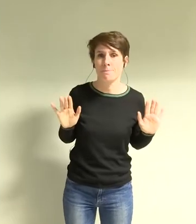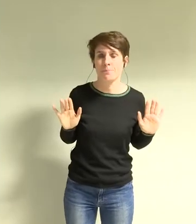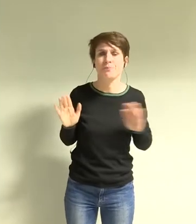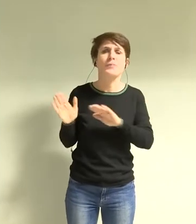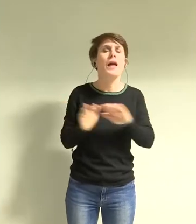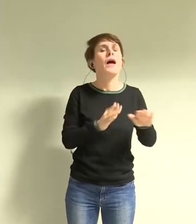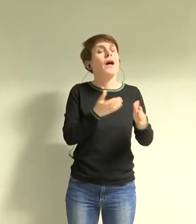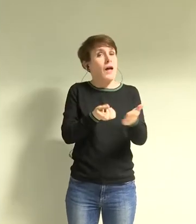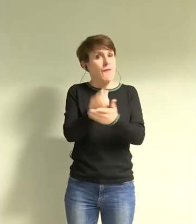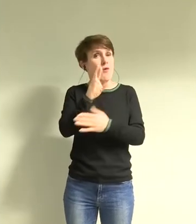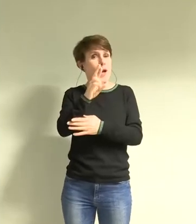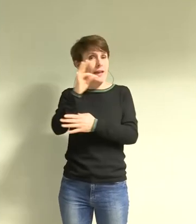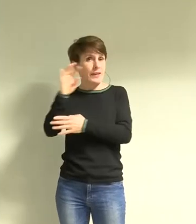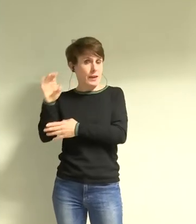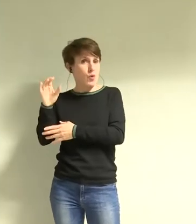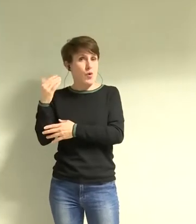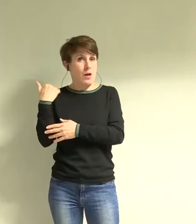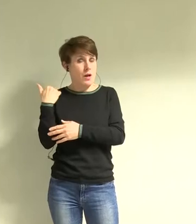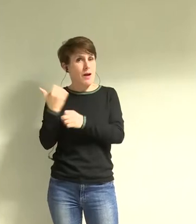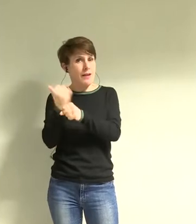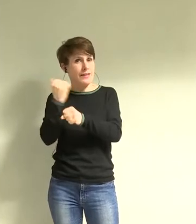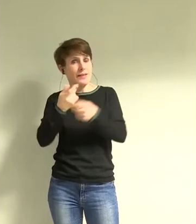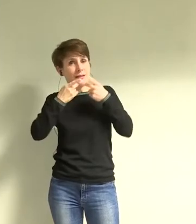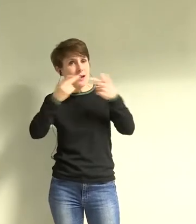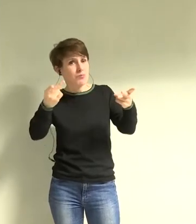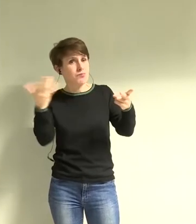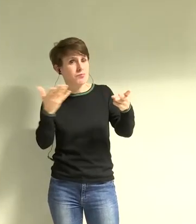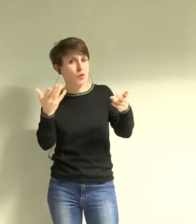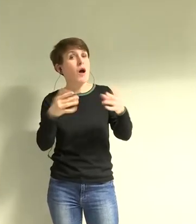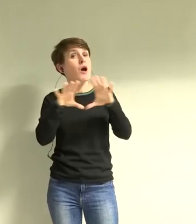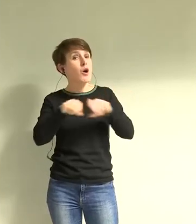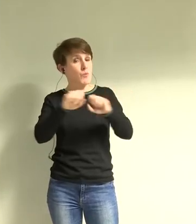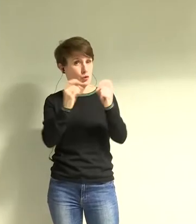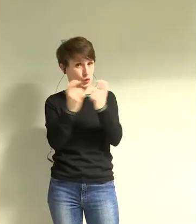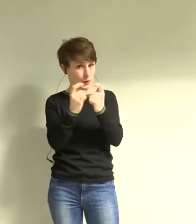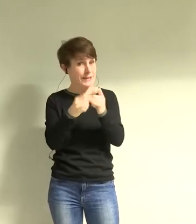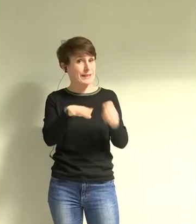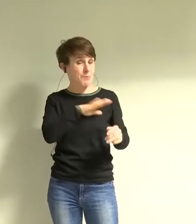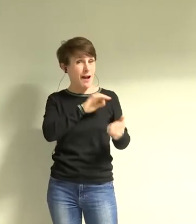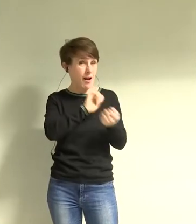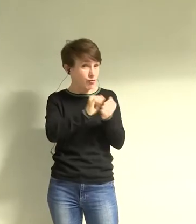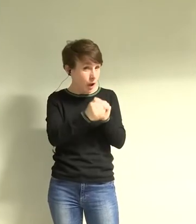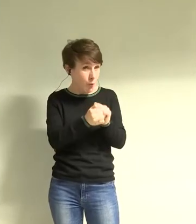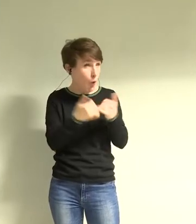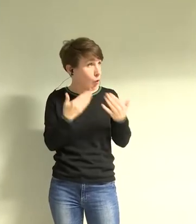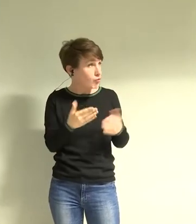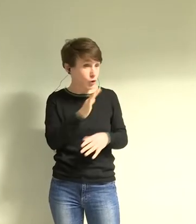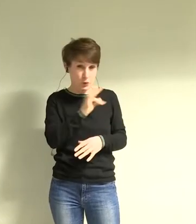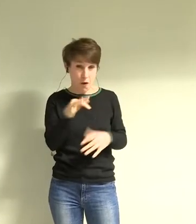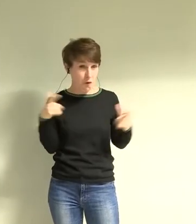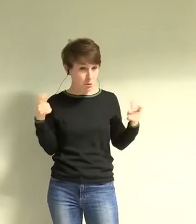noté dans un communiqué de presse l'année dernière que la production d'électricité à partir de charbon est désormais très faible en france est au plus bas depuis